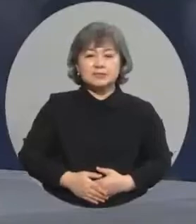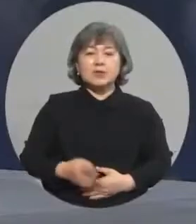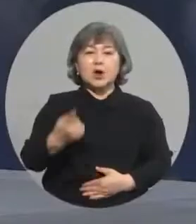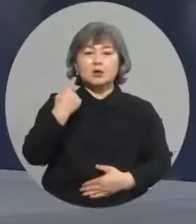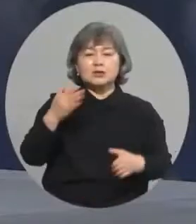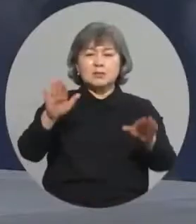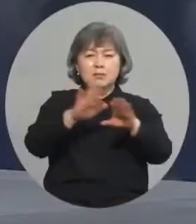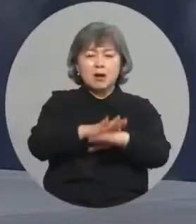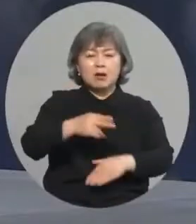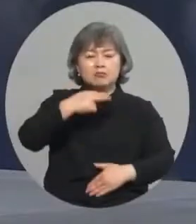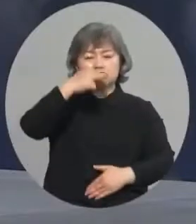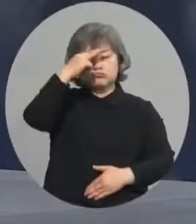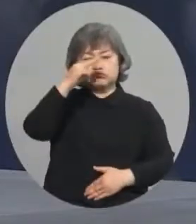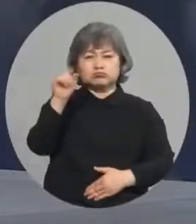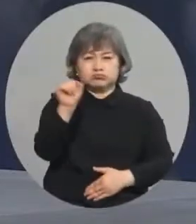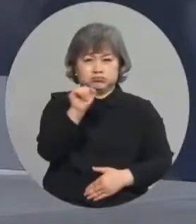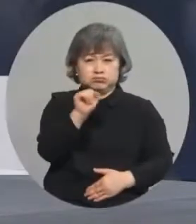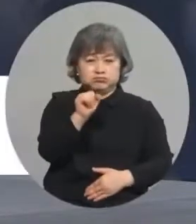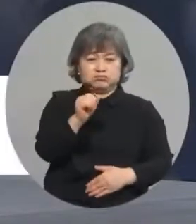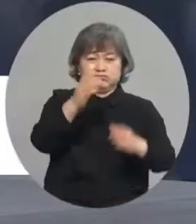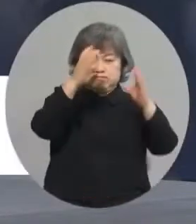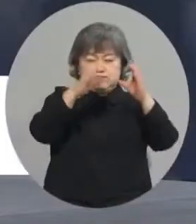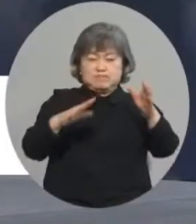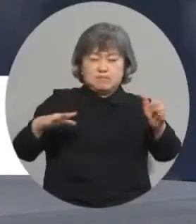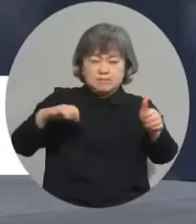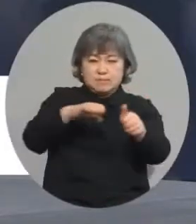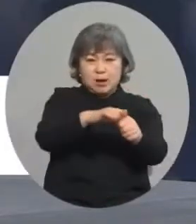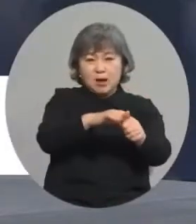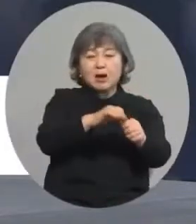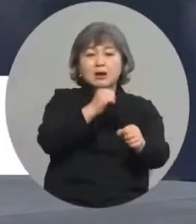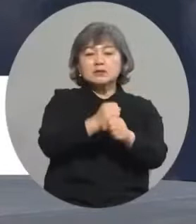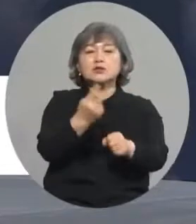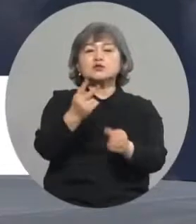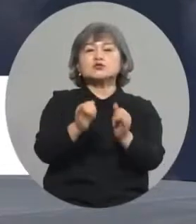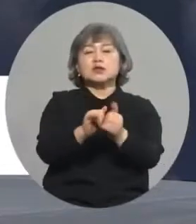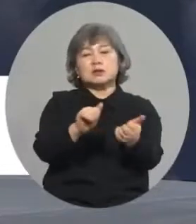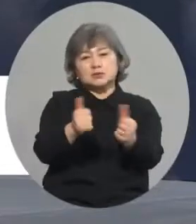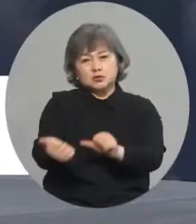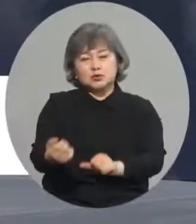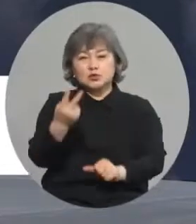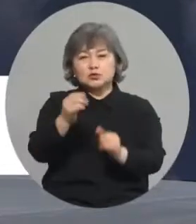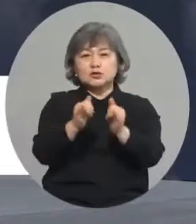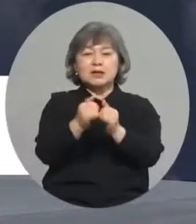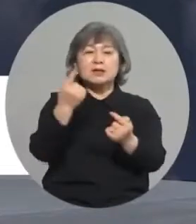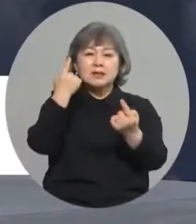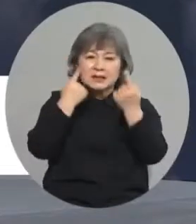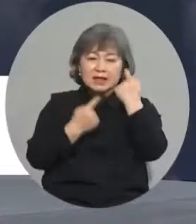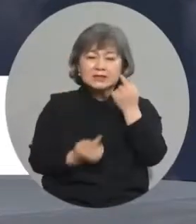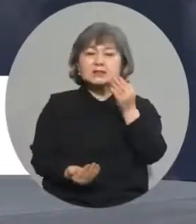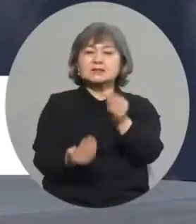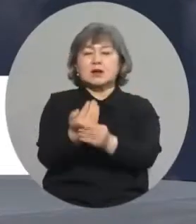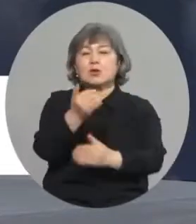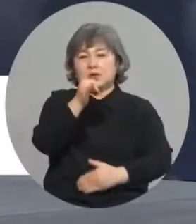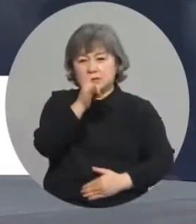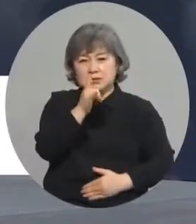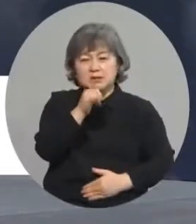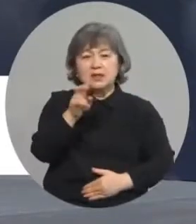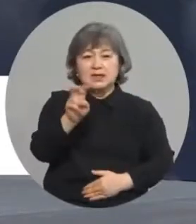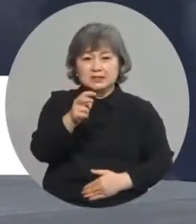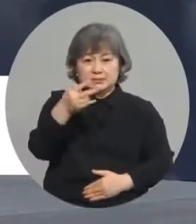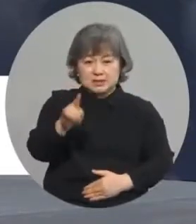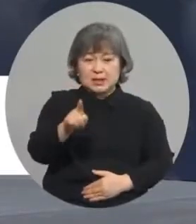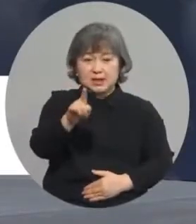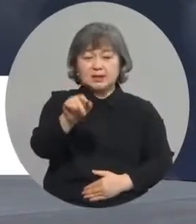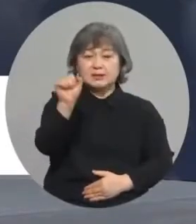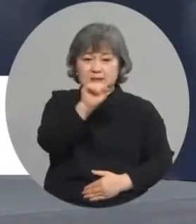네, 어젯밤 음주운전 차량이 가드레일을 들이받고 추락해서 두 명이 숨지고 두 명이 다치는 사고가 있었습니다. 20대인 이